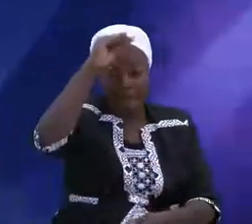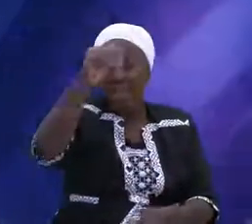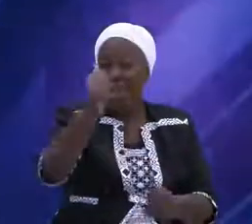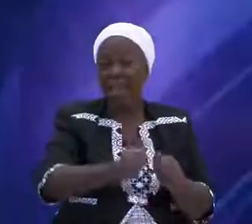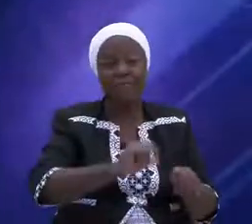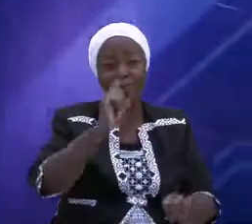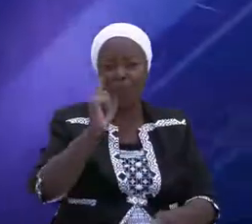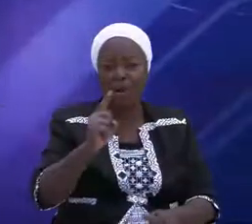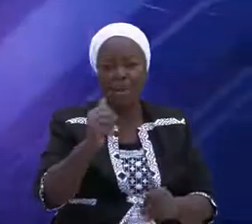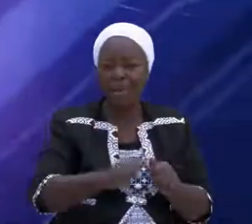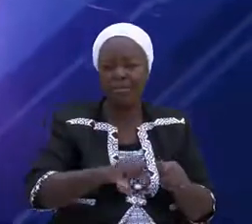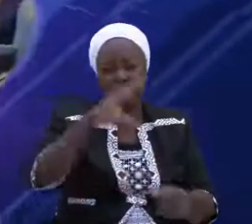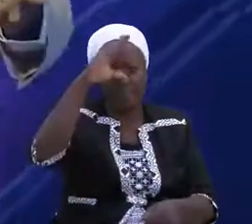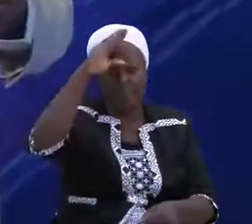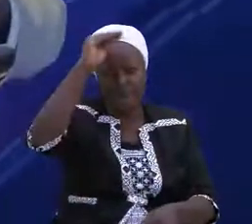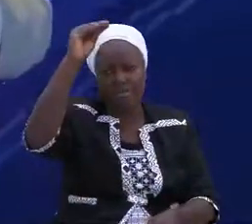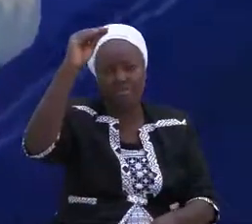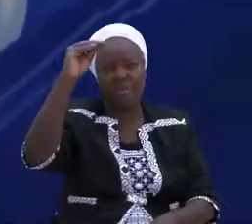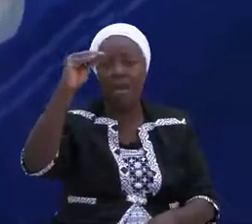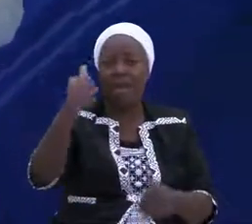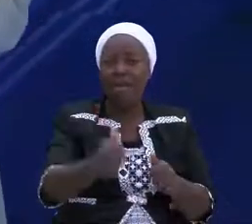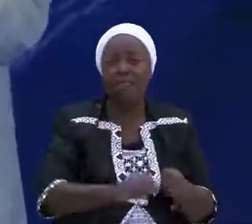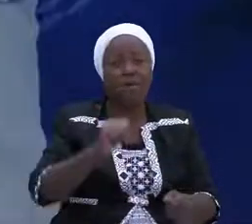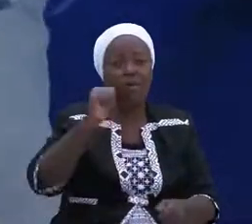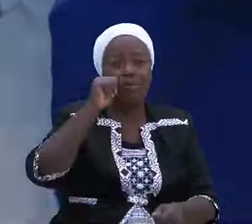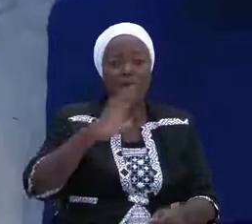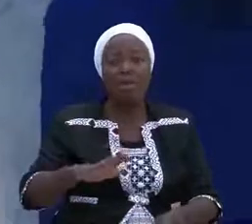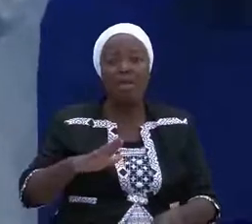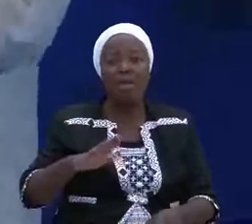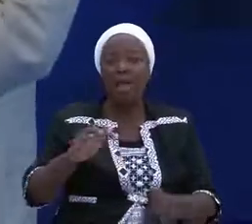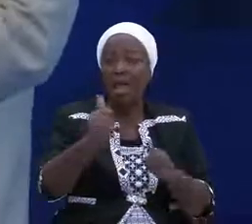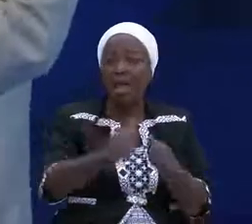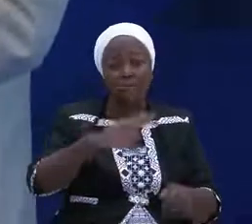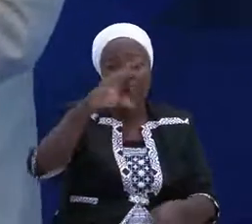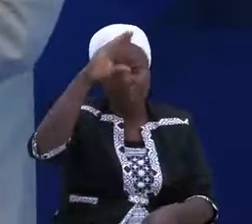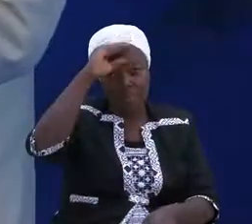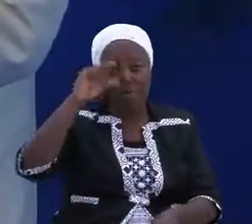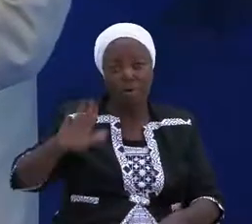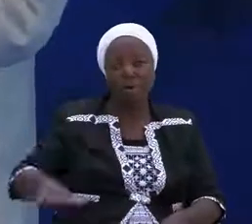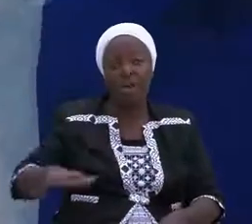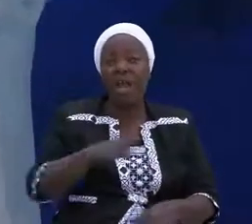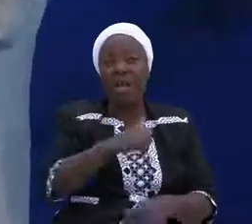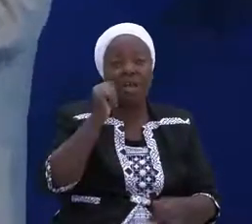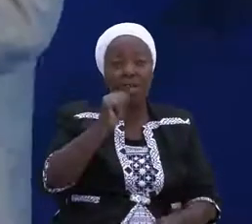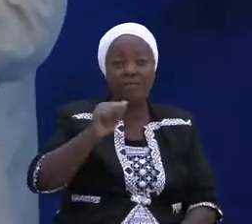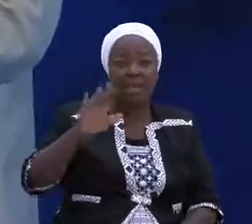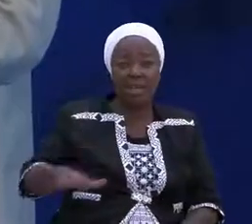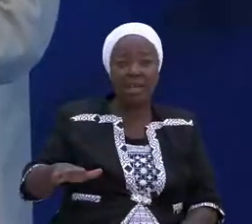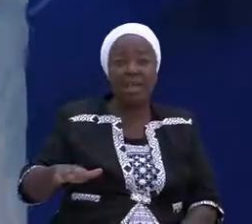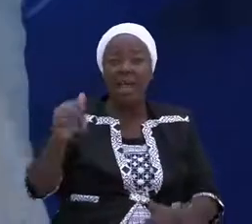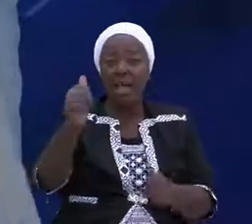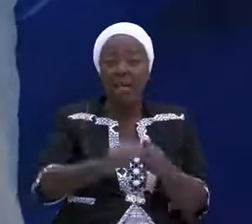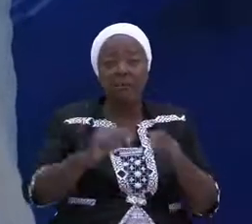tout lieu, tout homme, toute femme, tout garçon, toute fille,